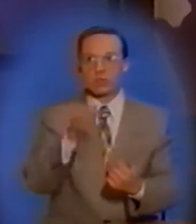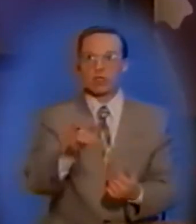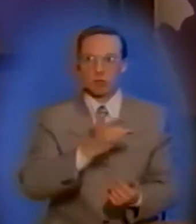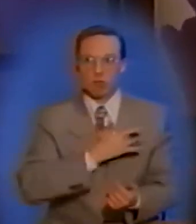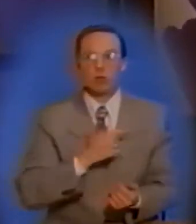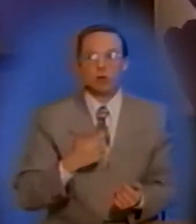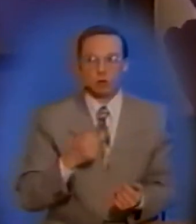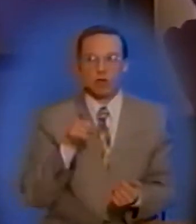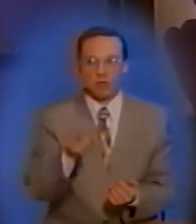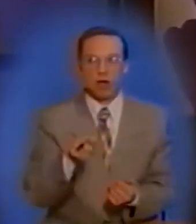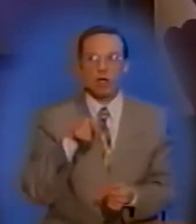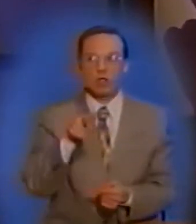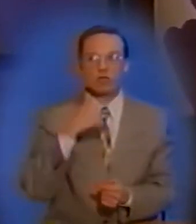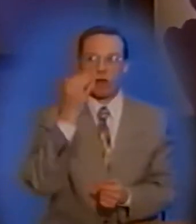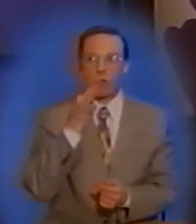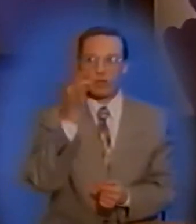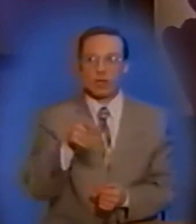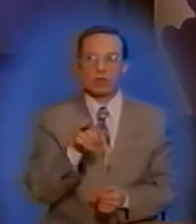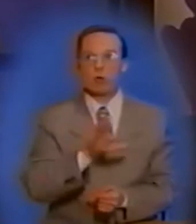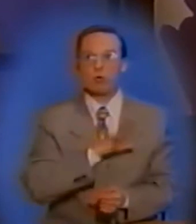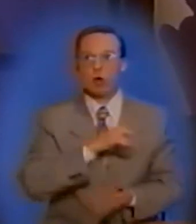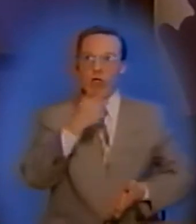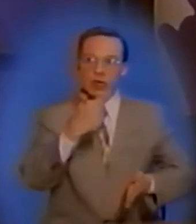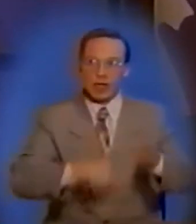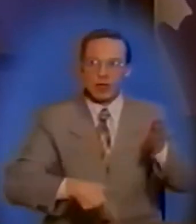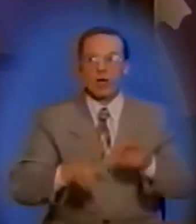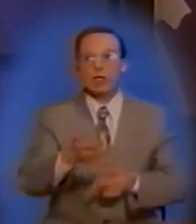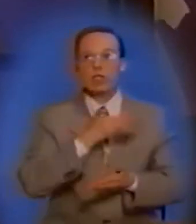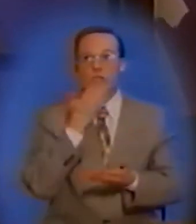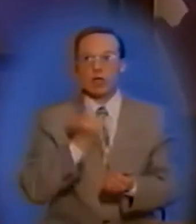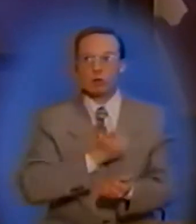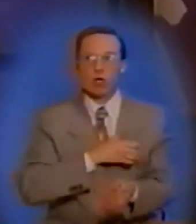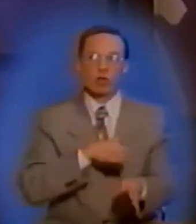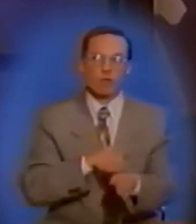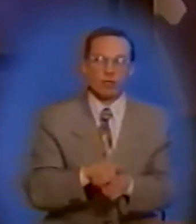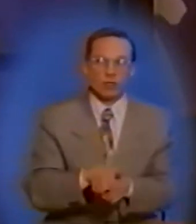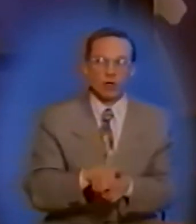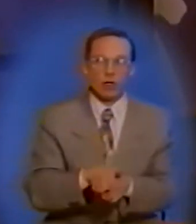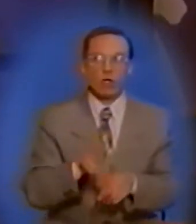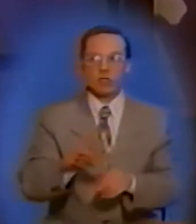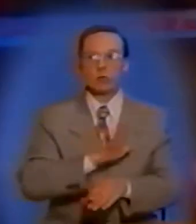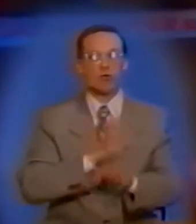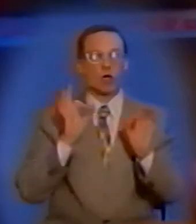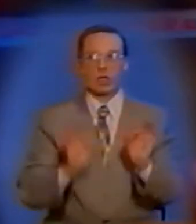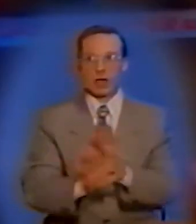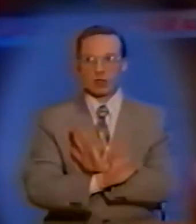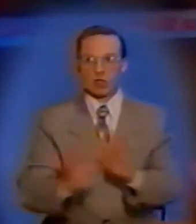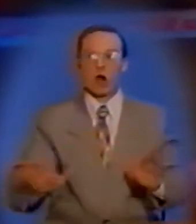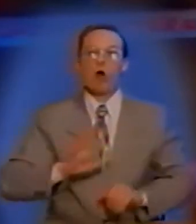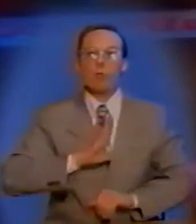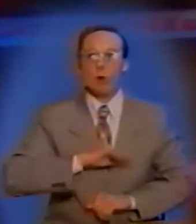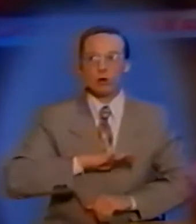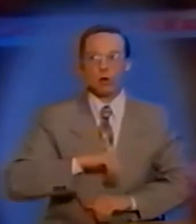jis po to, jis pasakė, kad tai buvo klaida ir tai jis neturėjo būti vykti ir tai jis buvo netikra. Po to